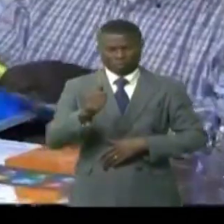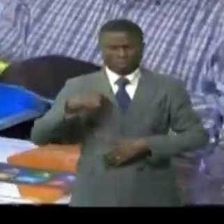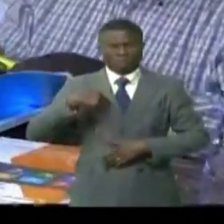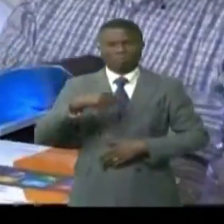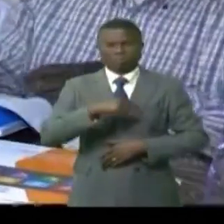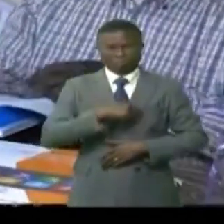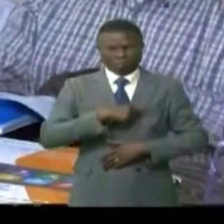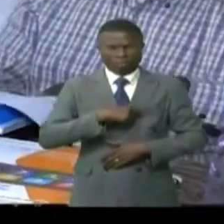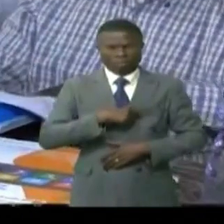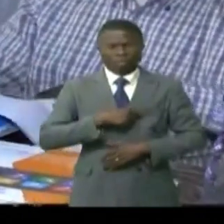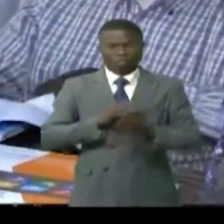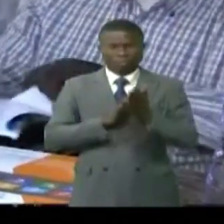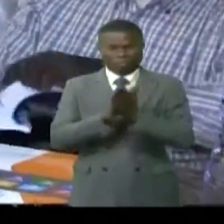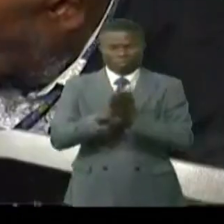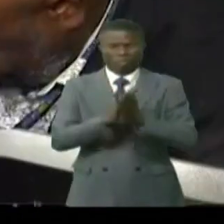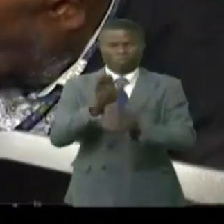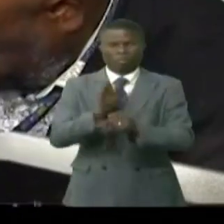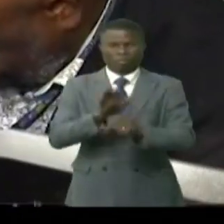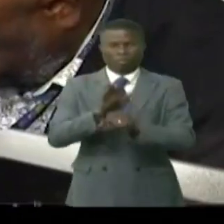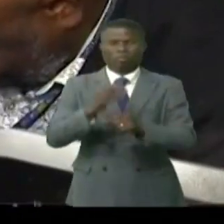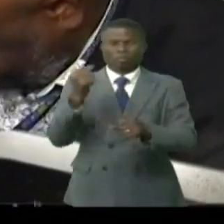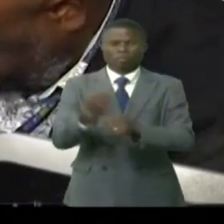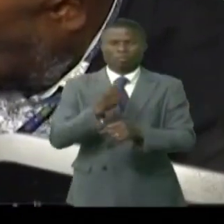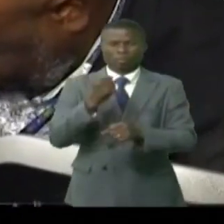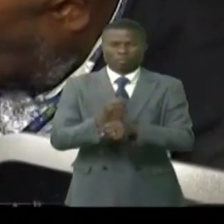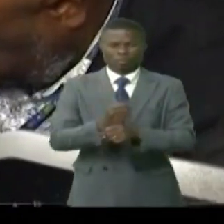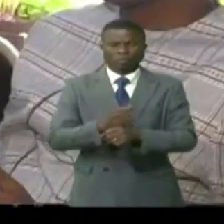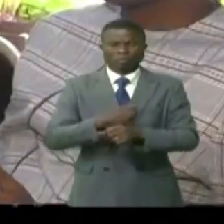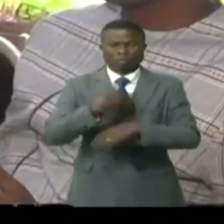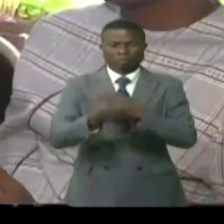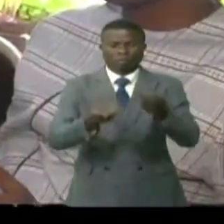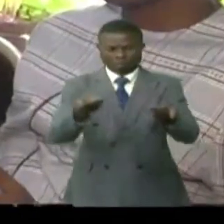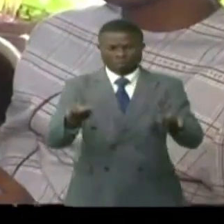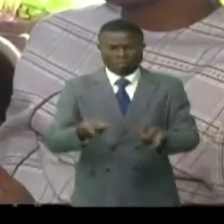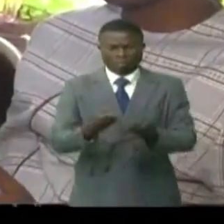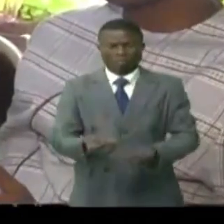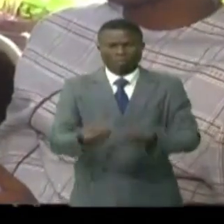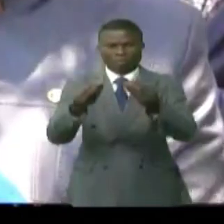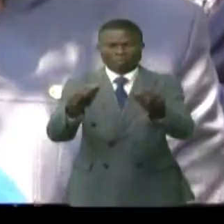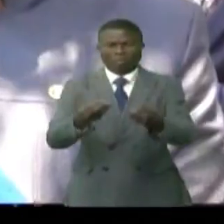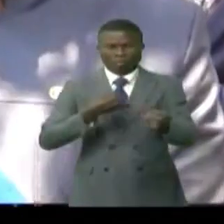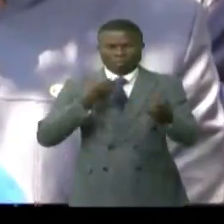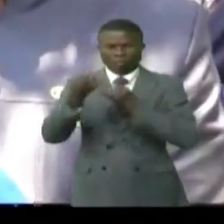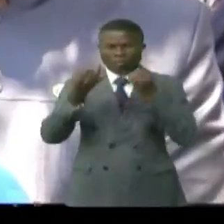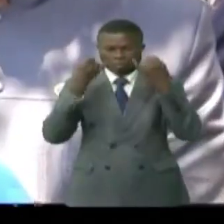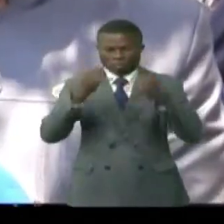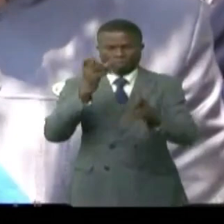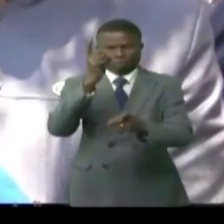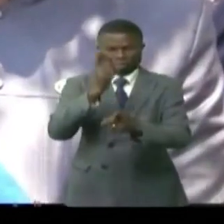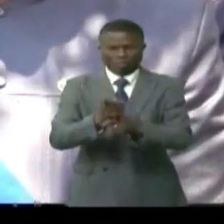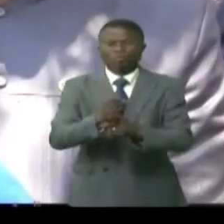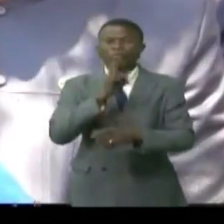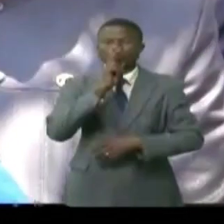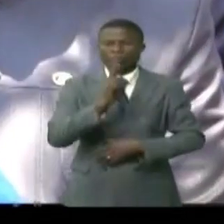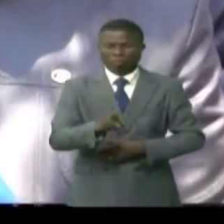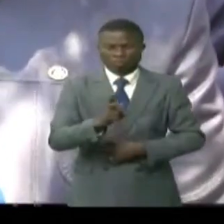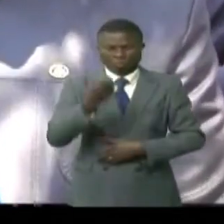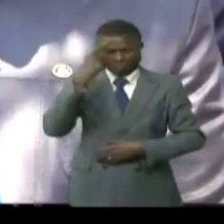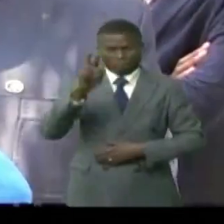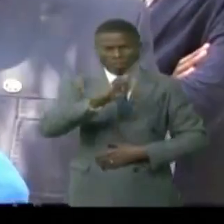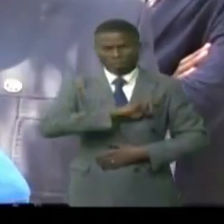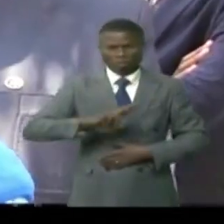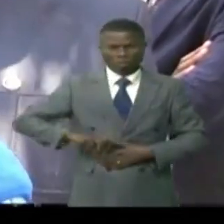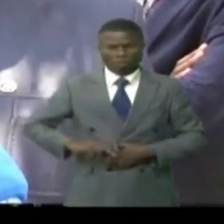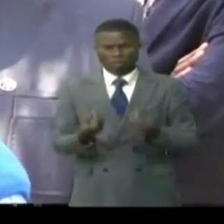aussi nous appuyer sur le travail fait sur terrain pour produire des données statistiques fiables pour la